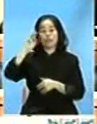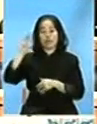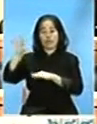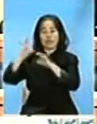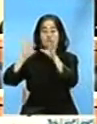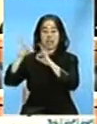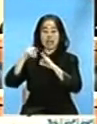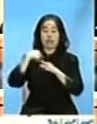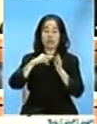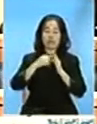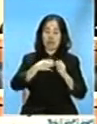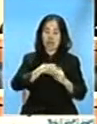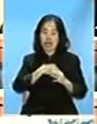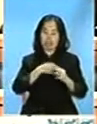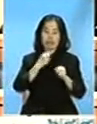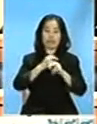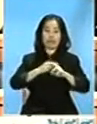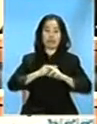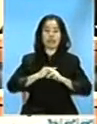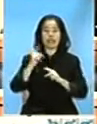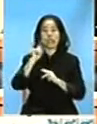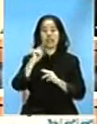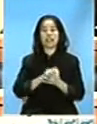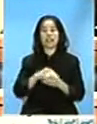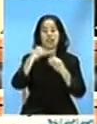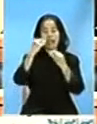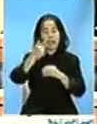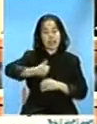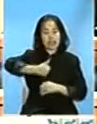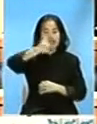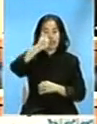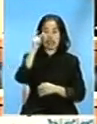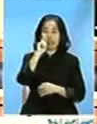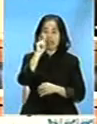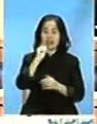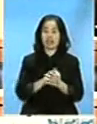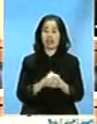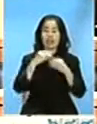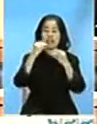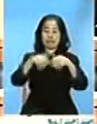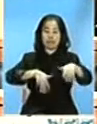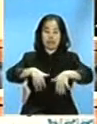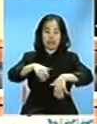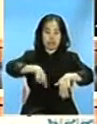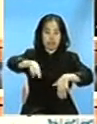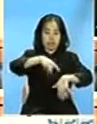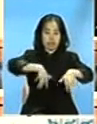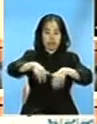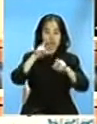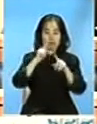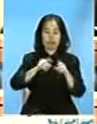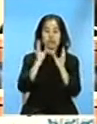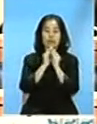ต่างมีผลประโยชน์ถ้าให้ดีนะครับผมก็คิดว่าให้ประชาชนเนี่ยทำประชาพิจารณ์นะ